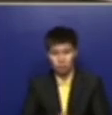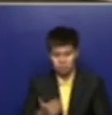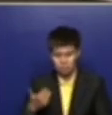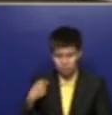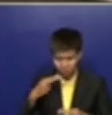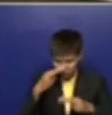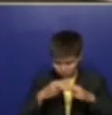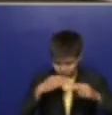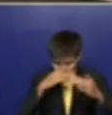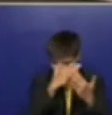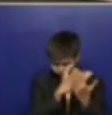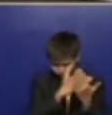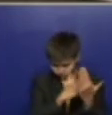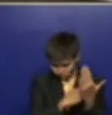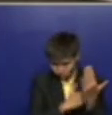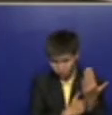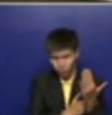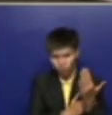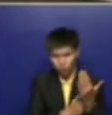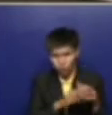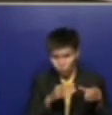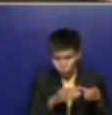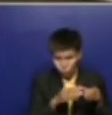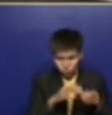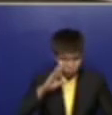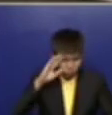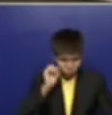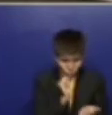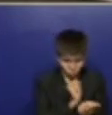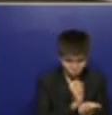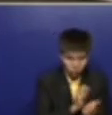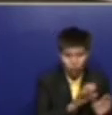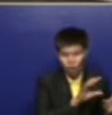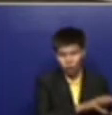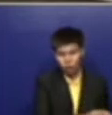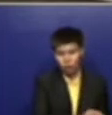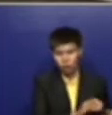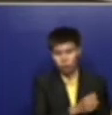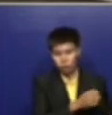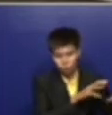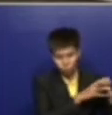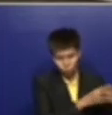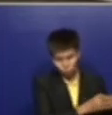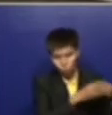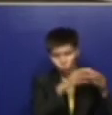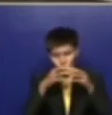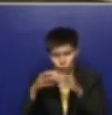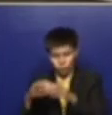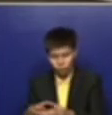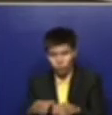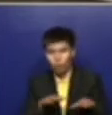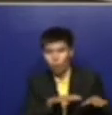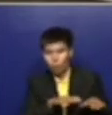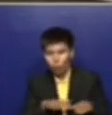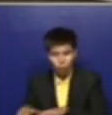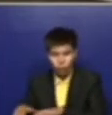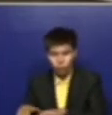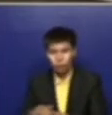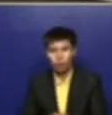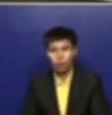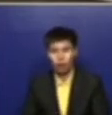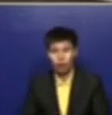จัดทำแผนการเคลื่อนย้ายกำลังพลและยุทธุปกรณ์ออกจากที่ตั้งหน่วยพร้อมนั่นนั้นครับอ้างชื่อ